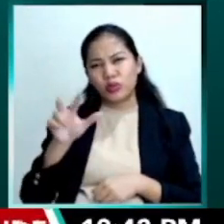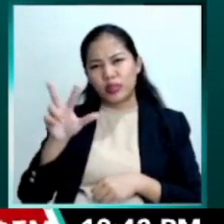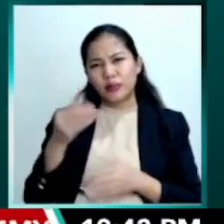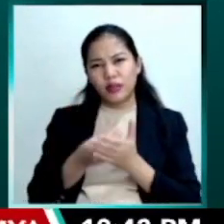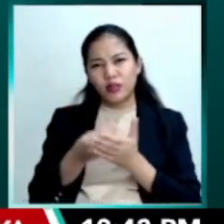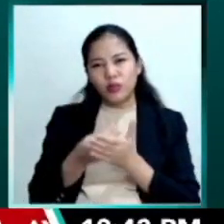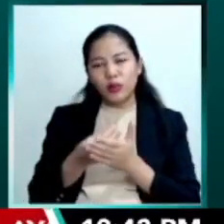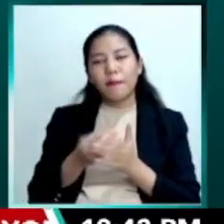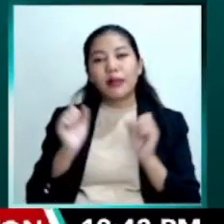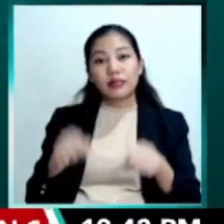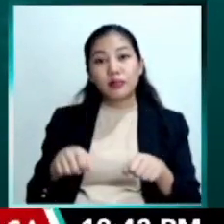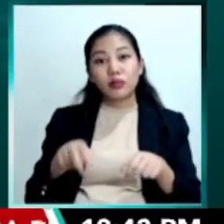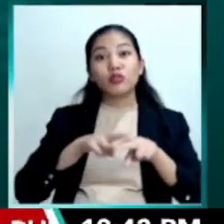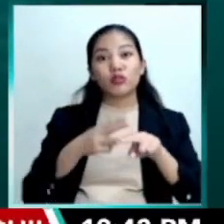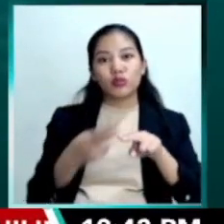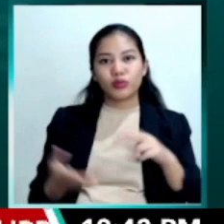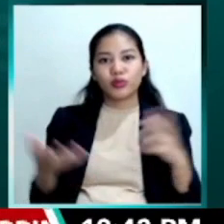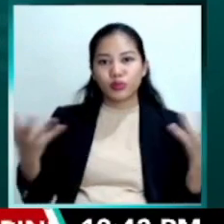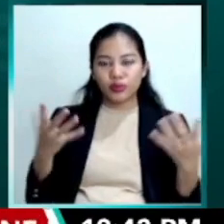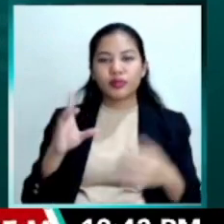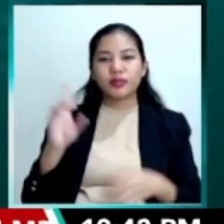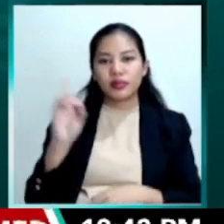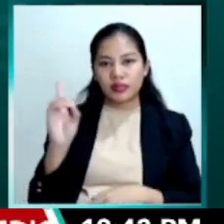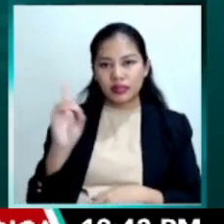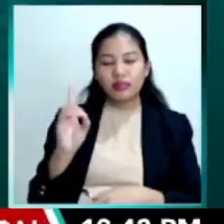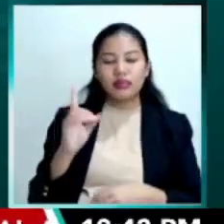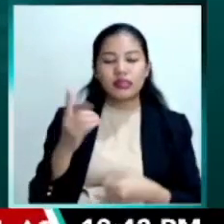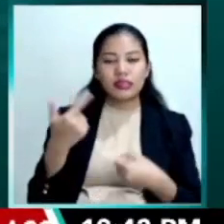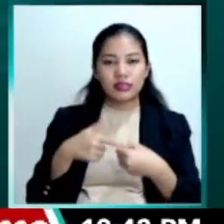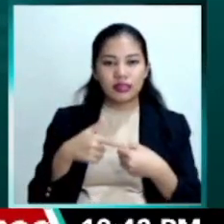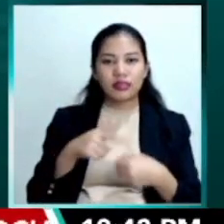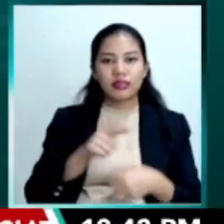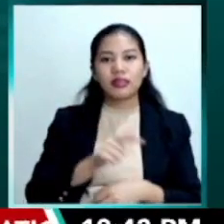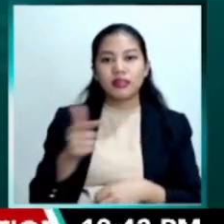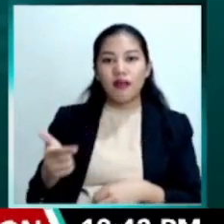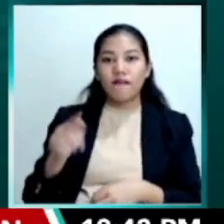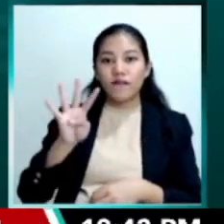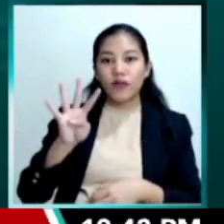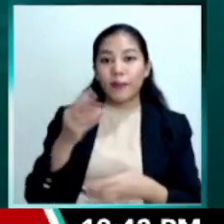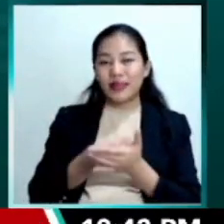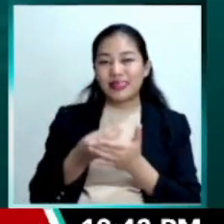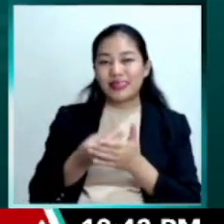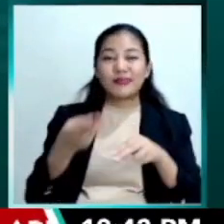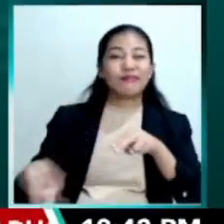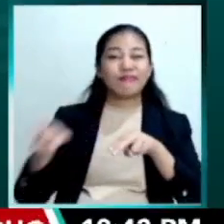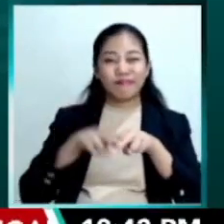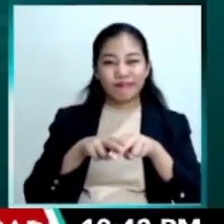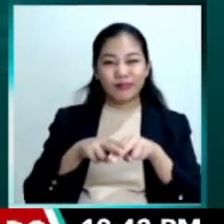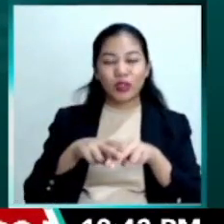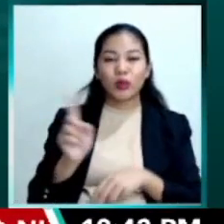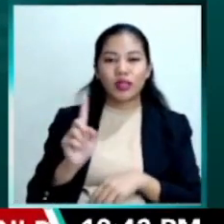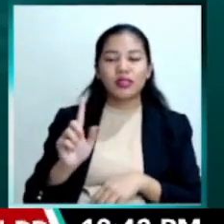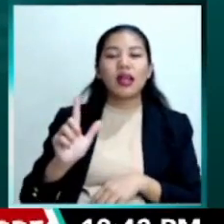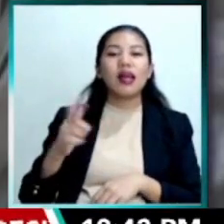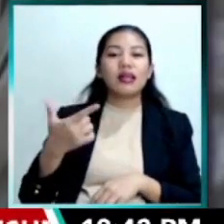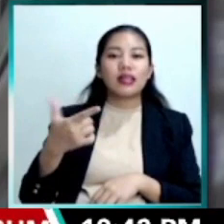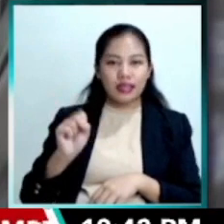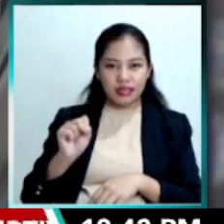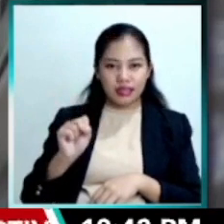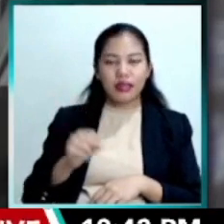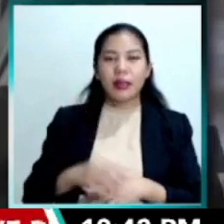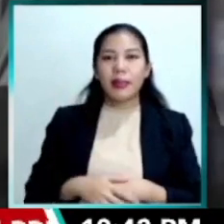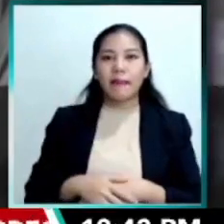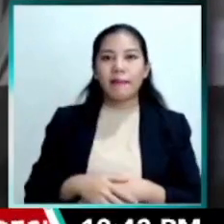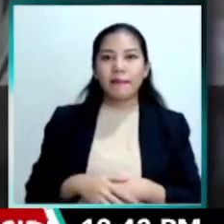sa kada litro ng diesel. Hanggang mahigit 4 pesos naman ang posibleng dagdag sa kada litro ng gasolina. Ayon sa Department